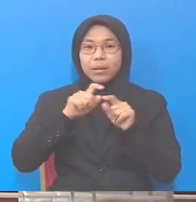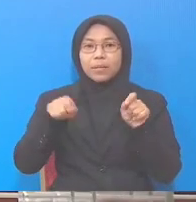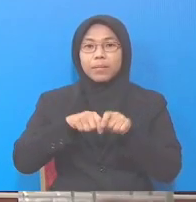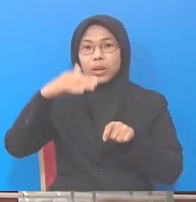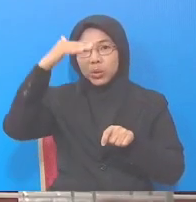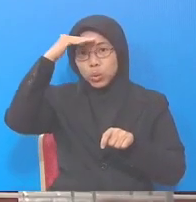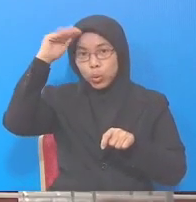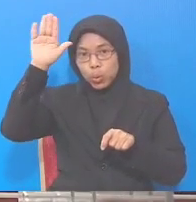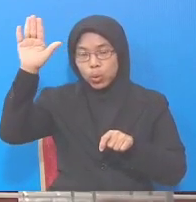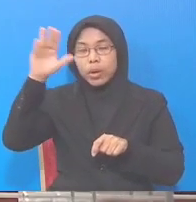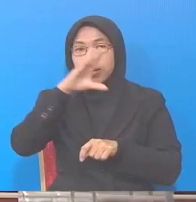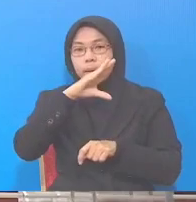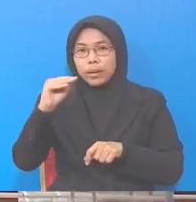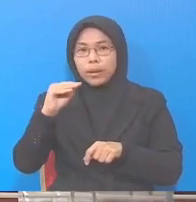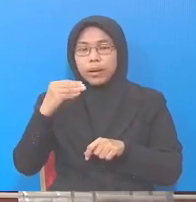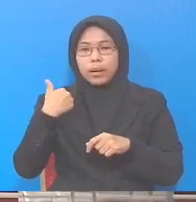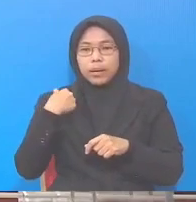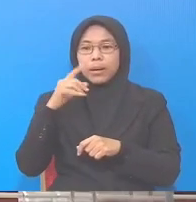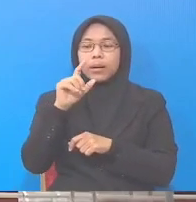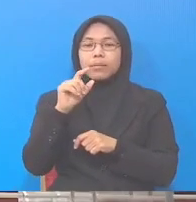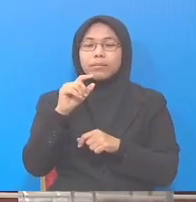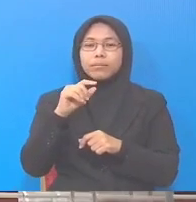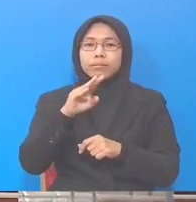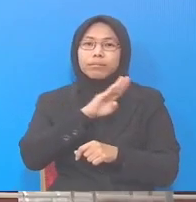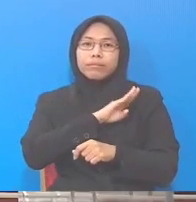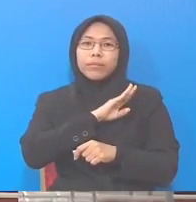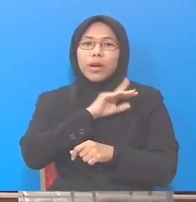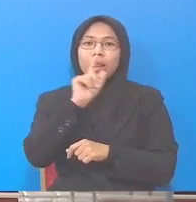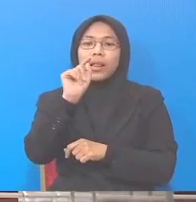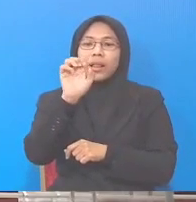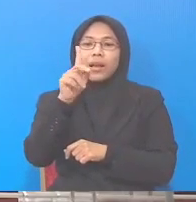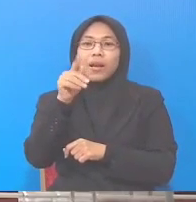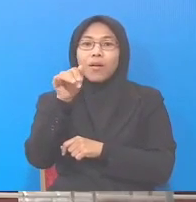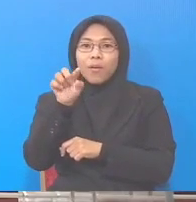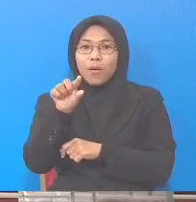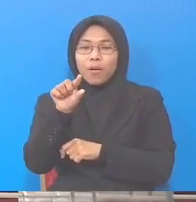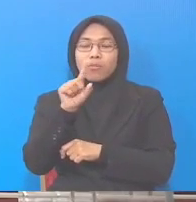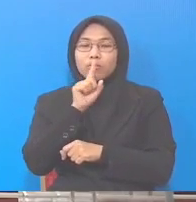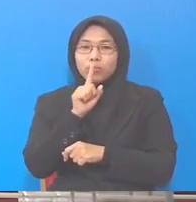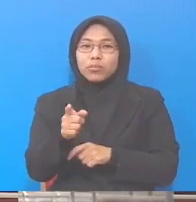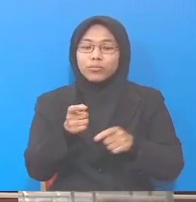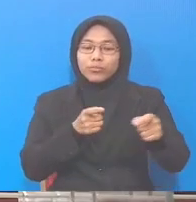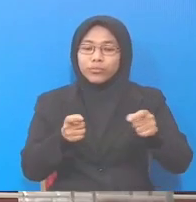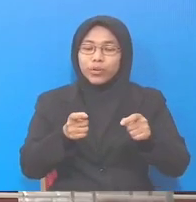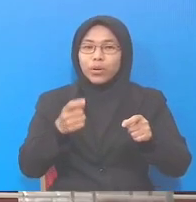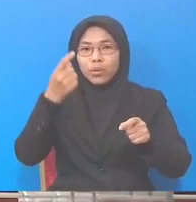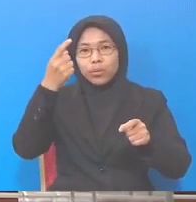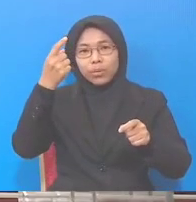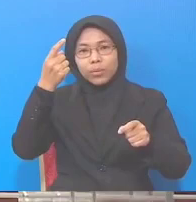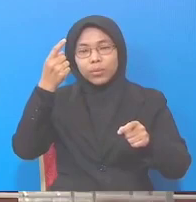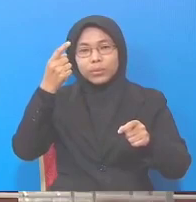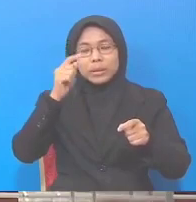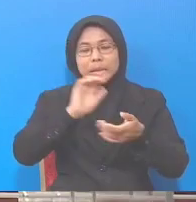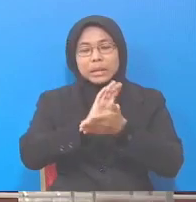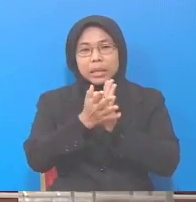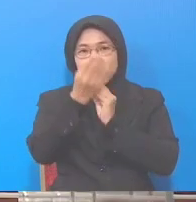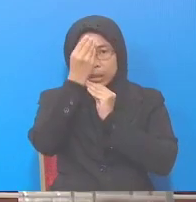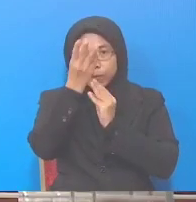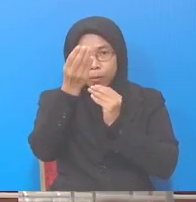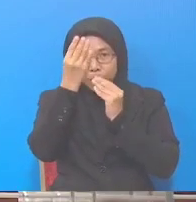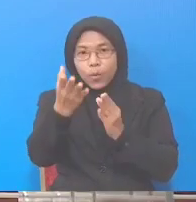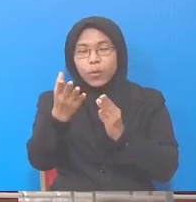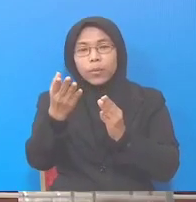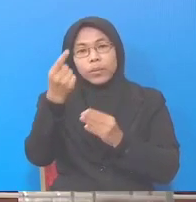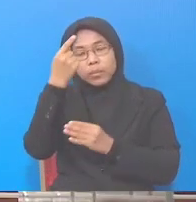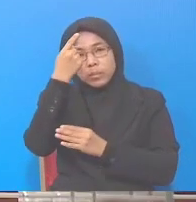Jawa baru dan juga tekong tekong yang bertindak menjadi cepet umepal Um